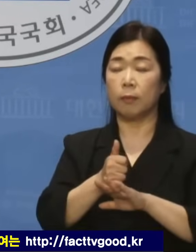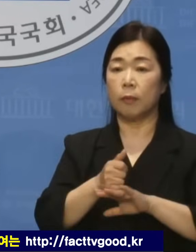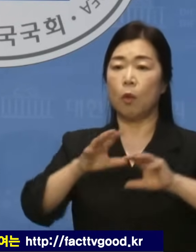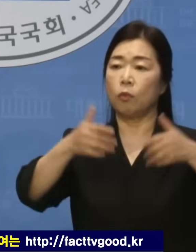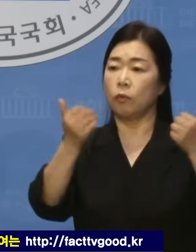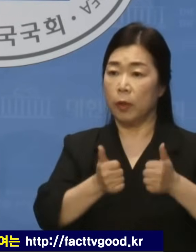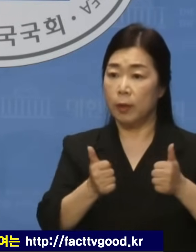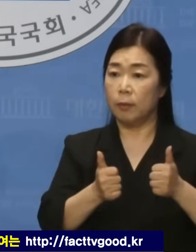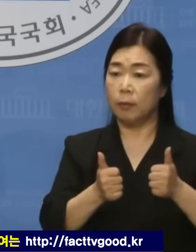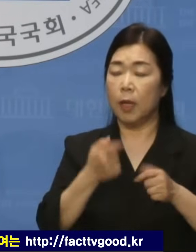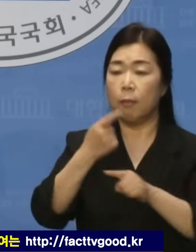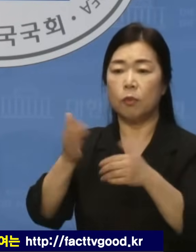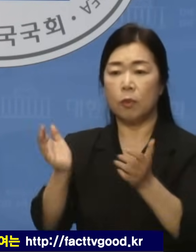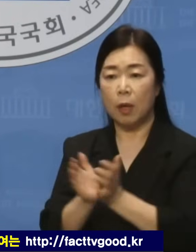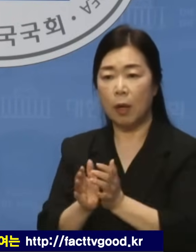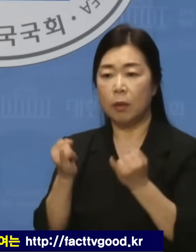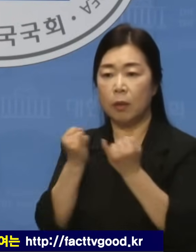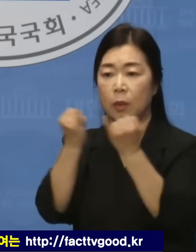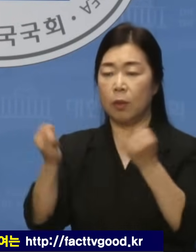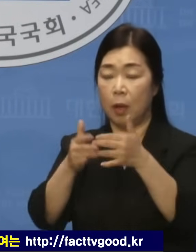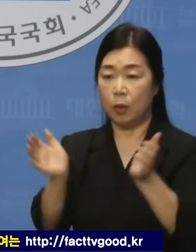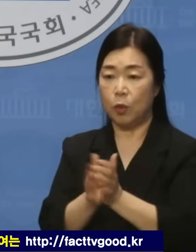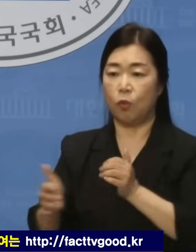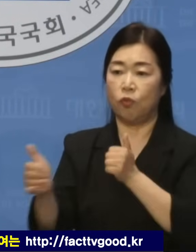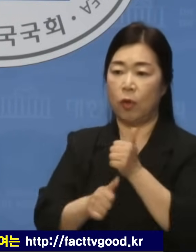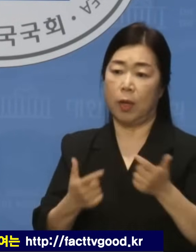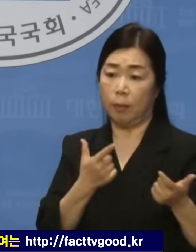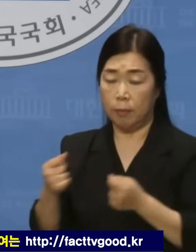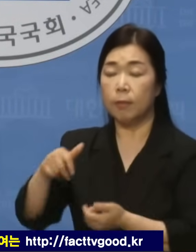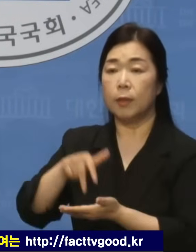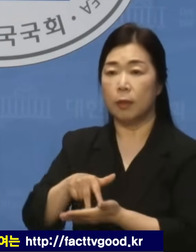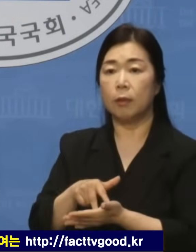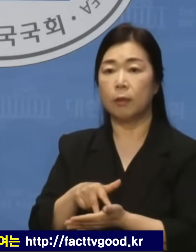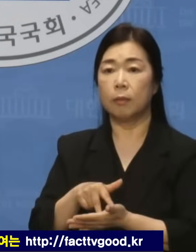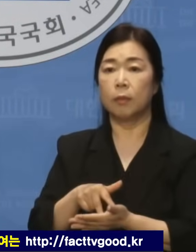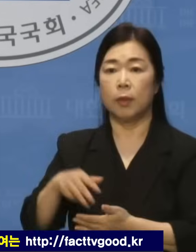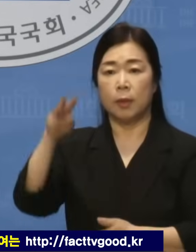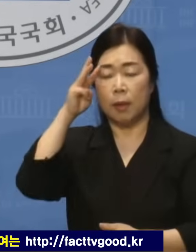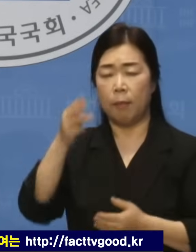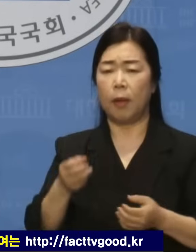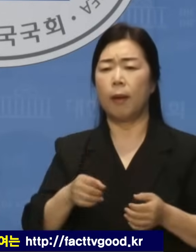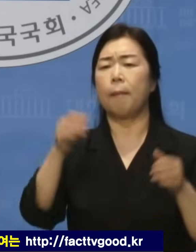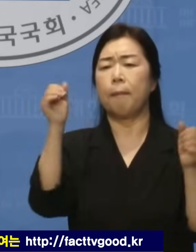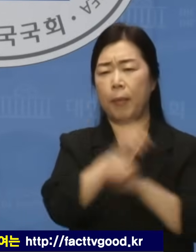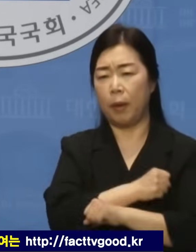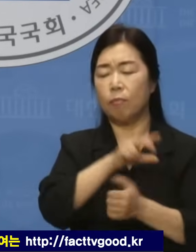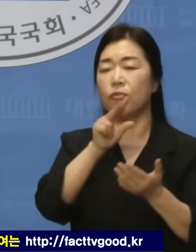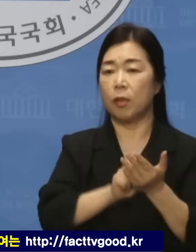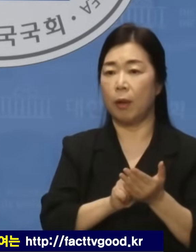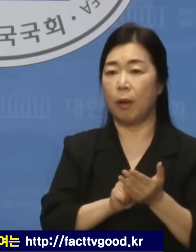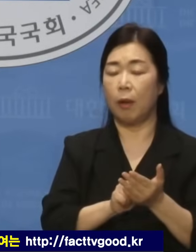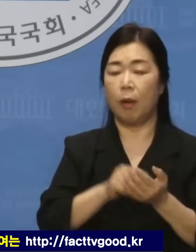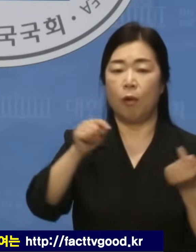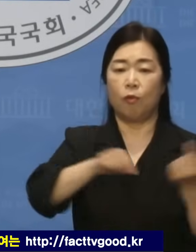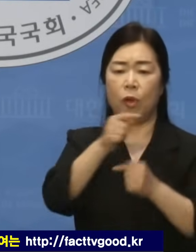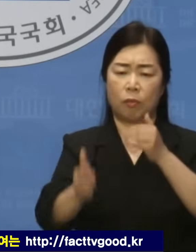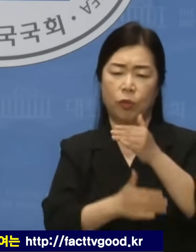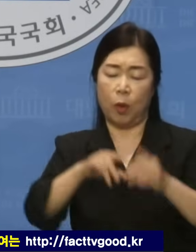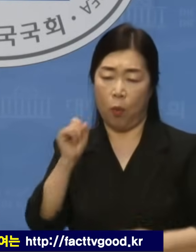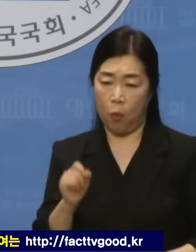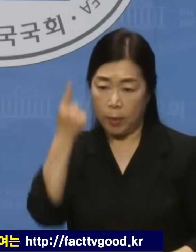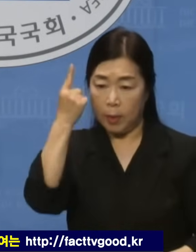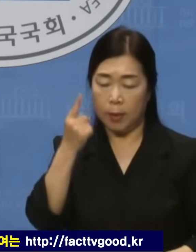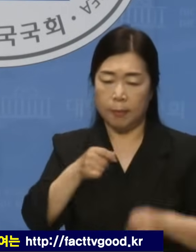국회 더불어민주당 여성가족위원회 위원 일동은 잼버리 파행과 부실 운영의